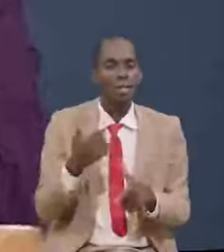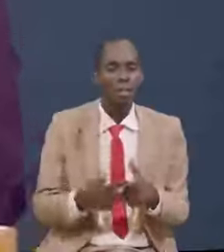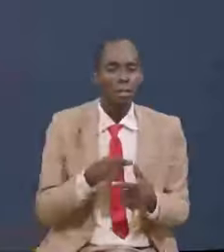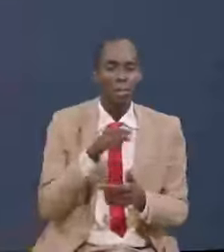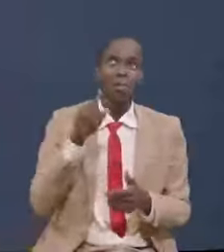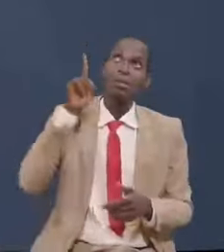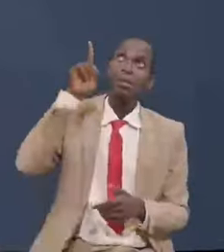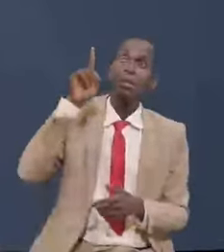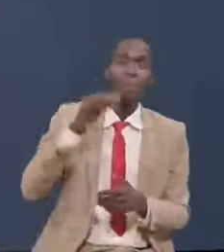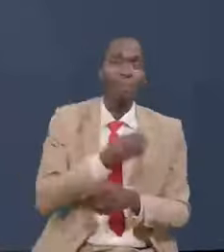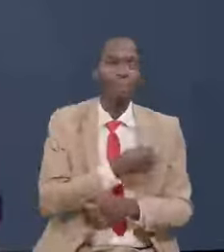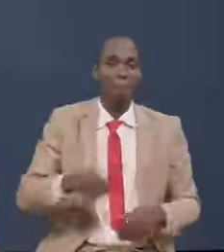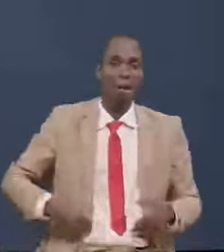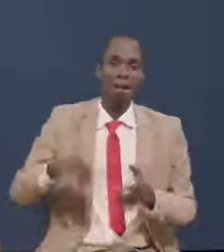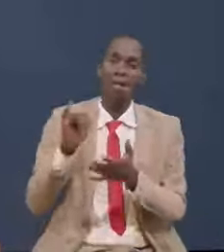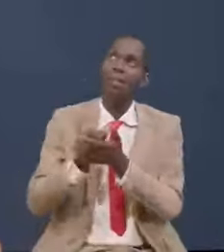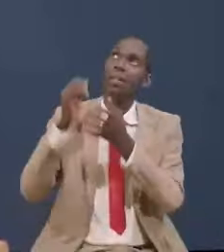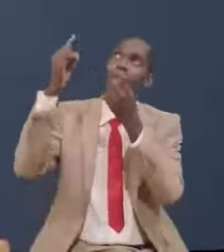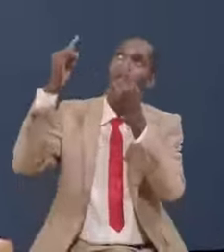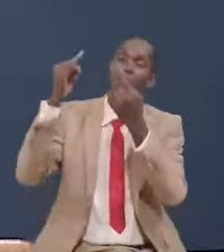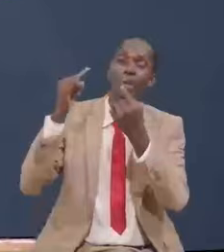par ce Messie qui est venu,